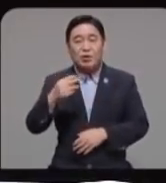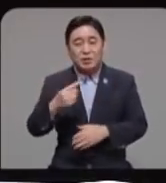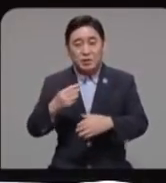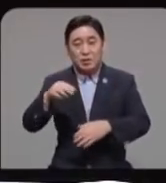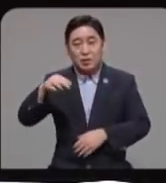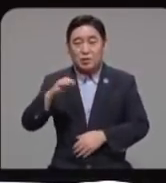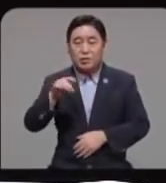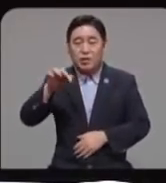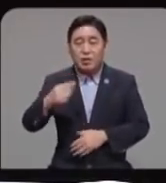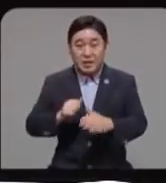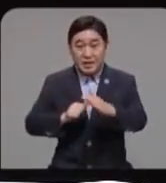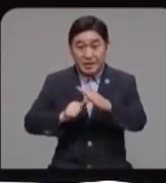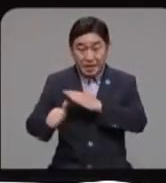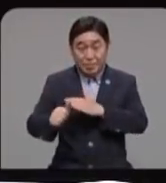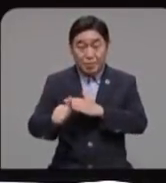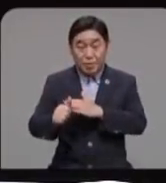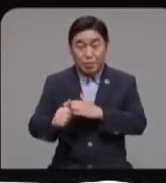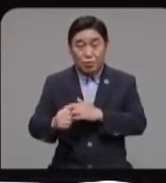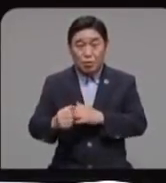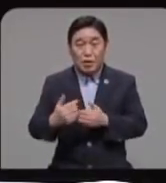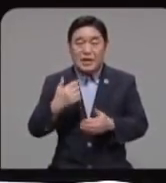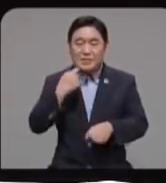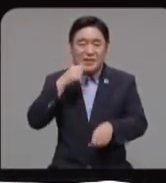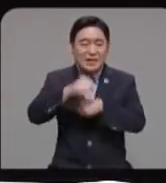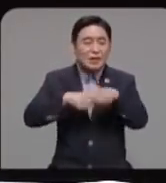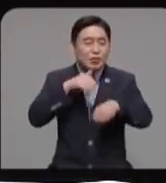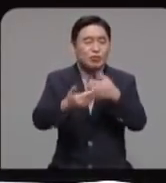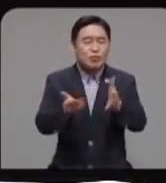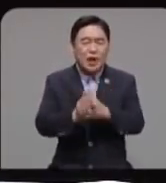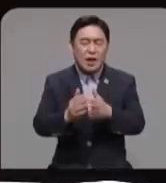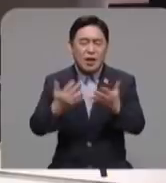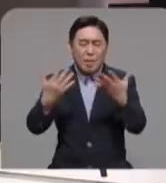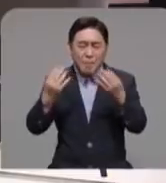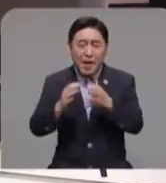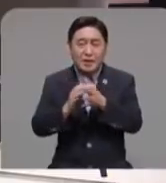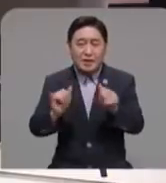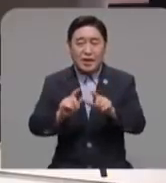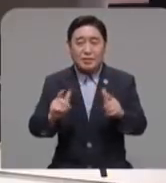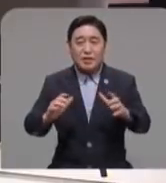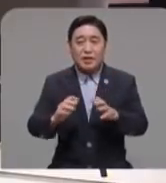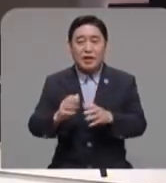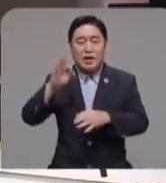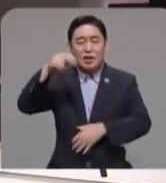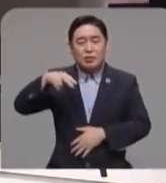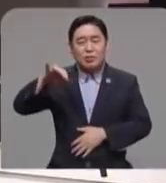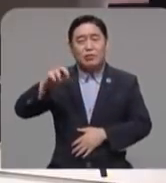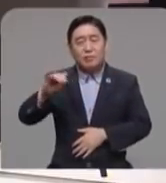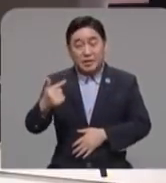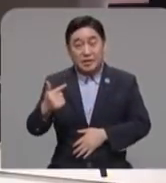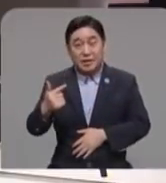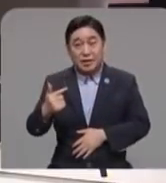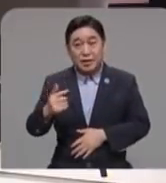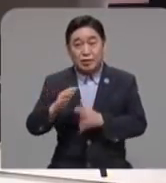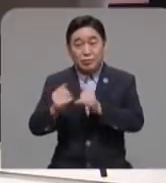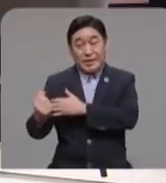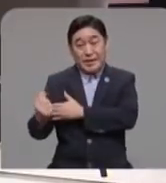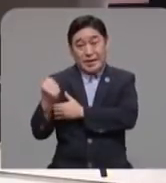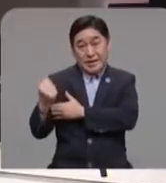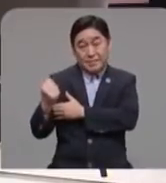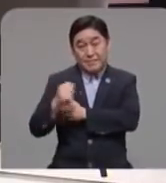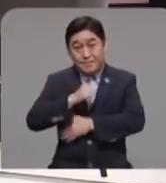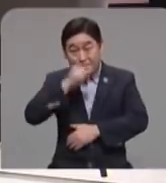대표도 민주당의 수많은 사람들이 유승민이가 국민의힘 후보가 되면 제일 자기들은